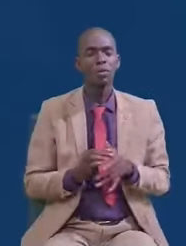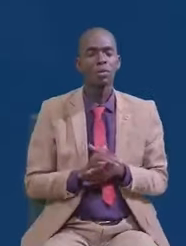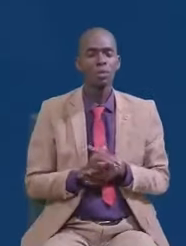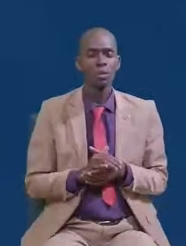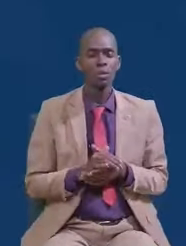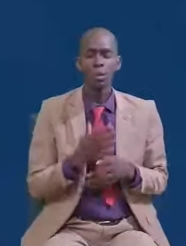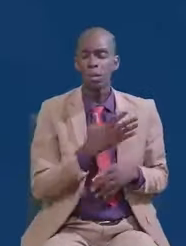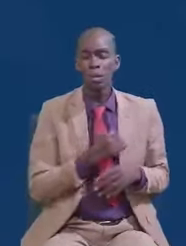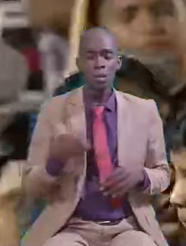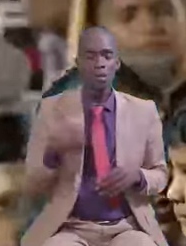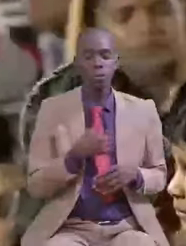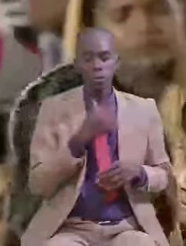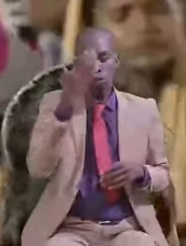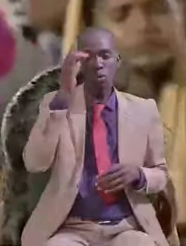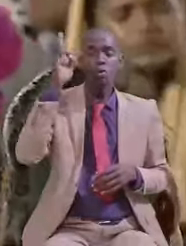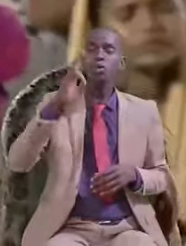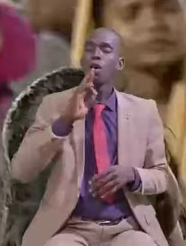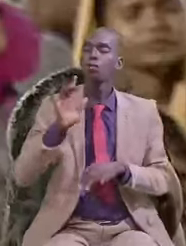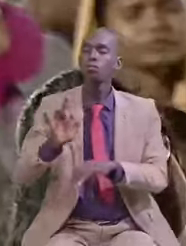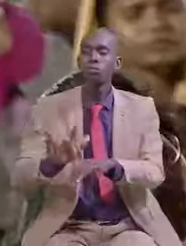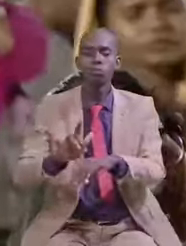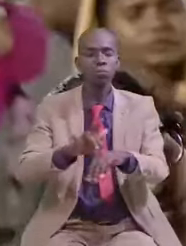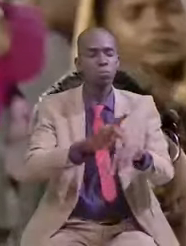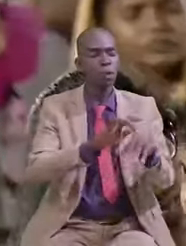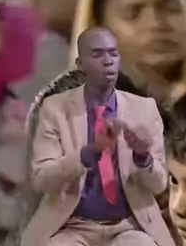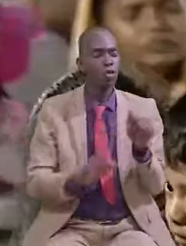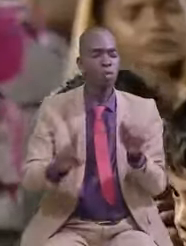Nous savons que tu touches tout le monde maintenant.